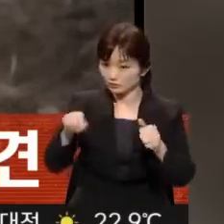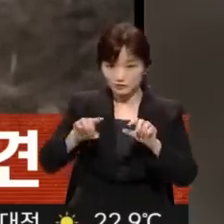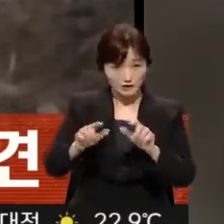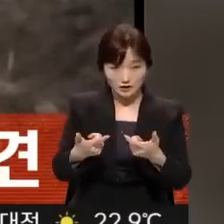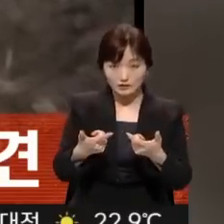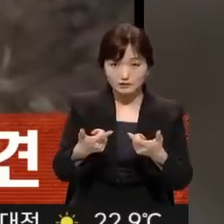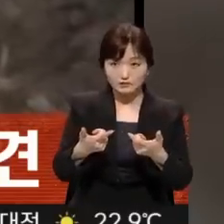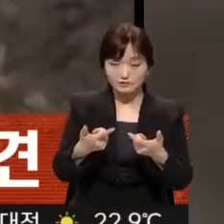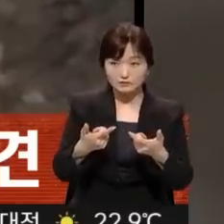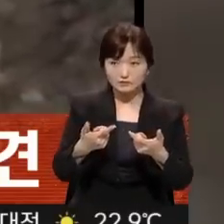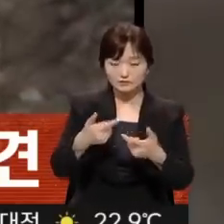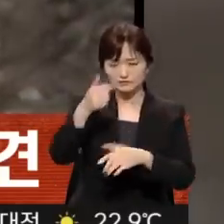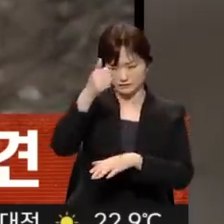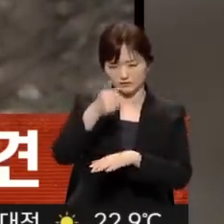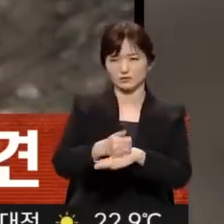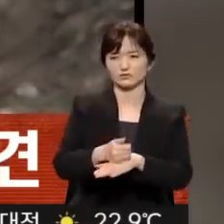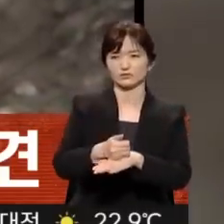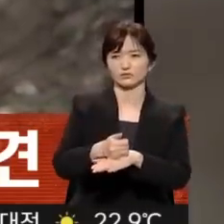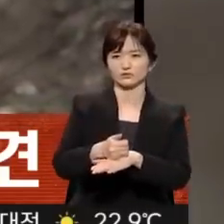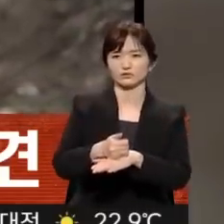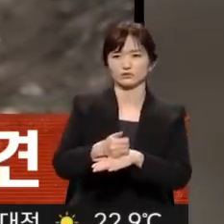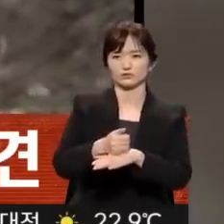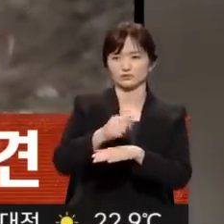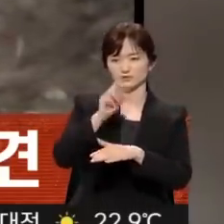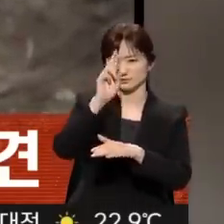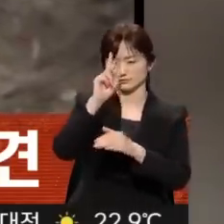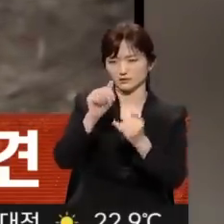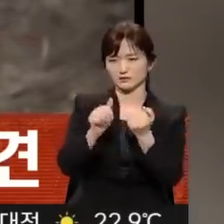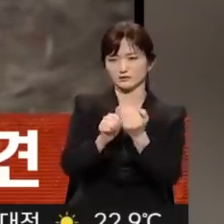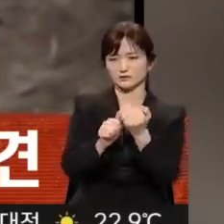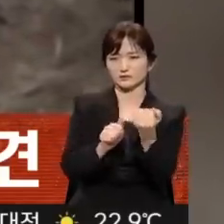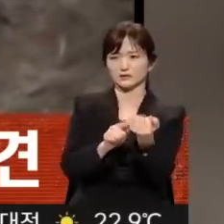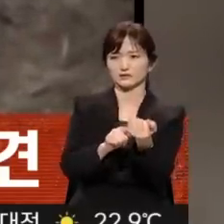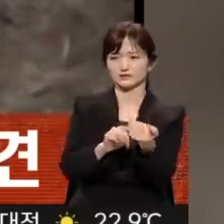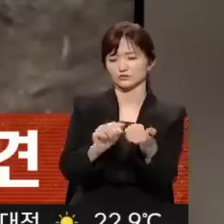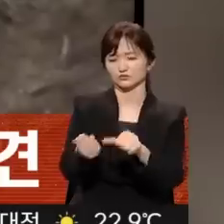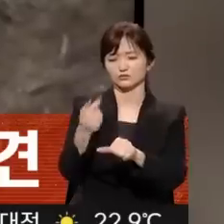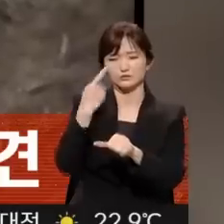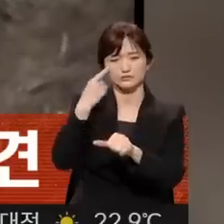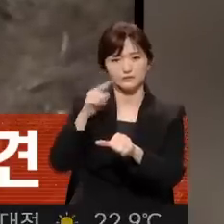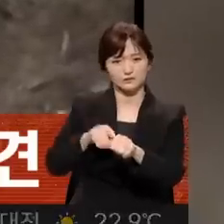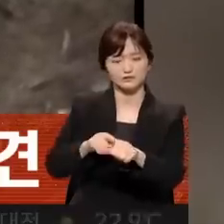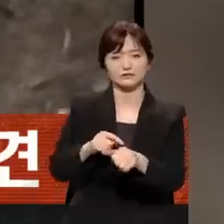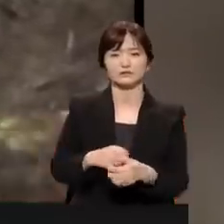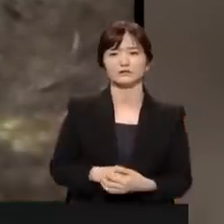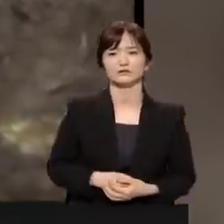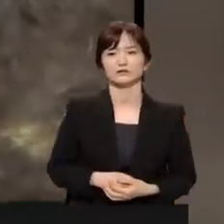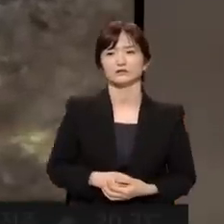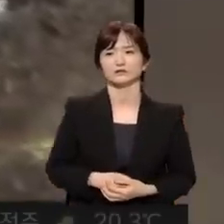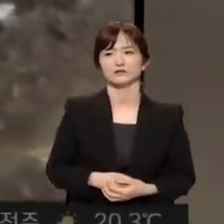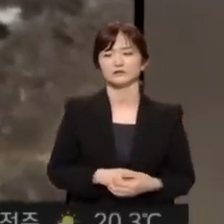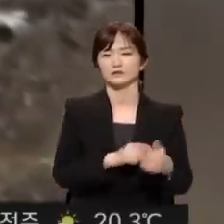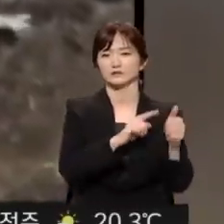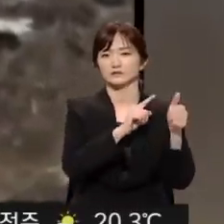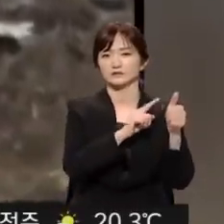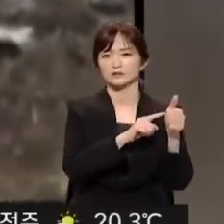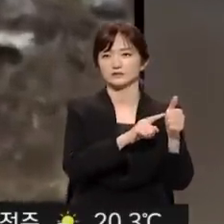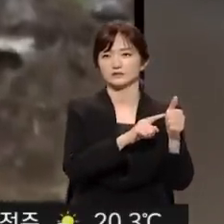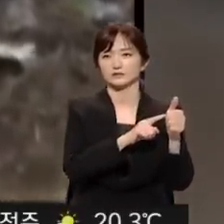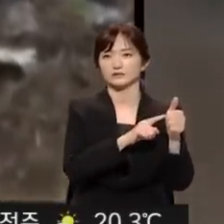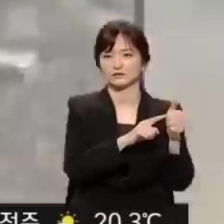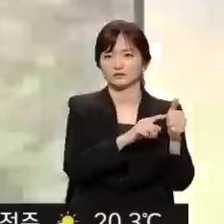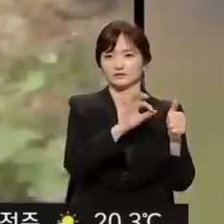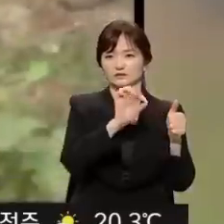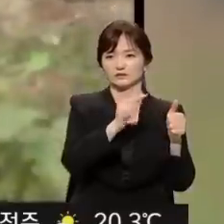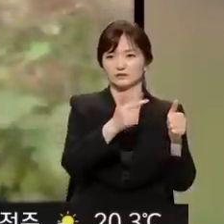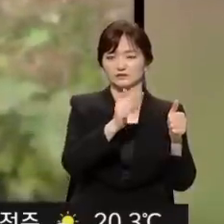했지만 저렇게 결국 아내 박 씨는 숨진 채 발견이 됐습니다. 관련해서 그 심부름센터 검은 모자 원